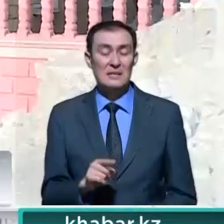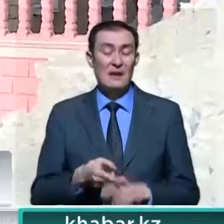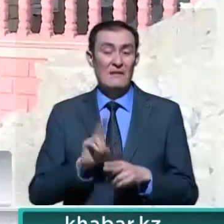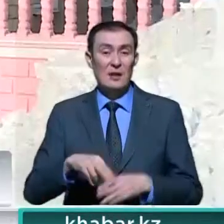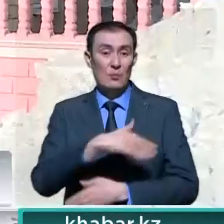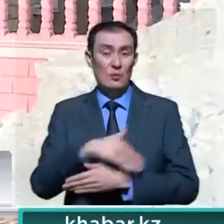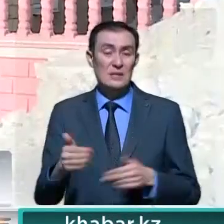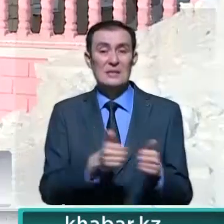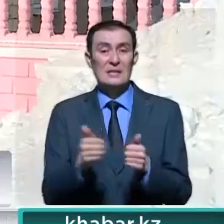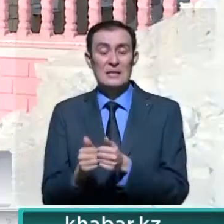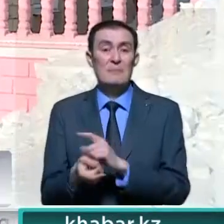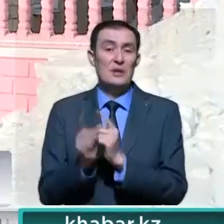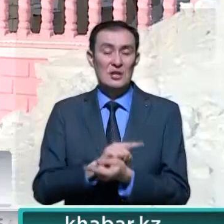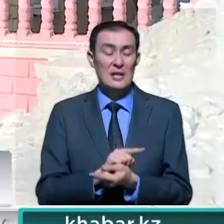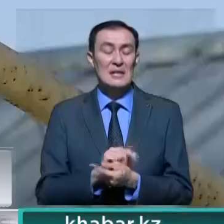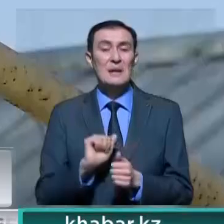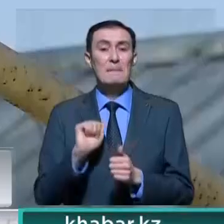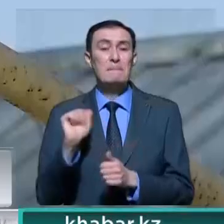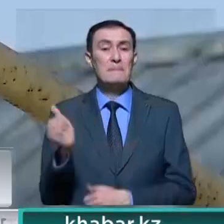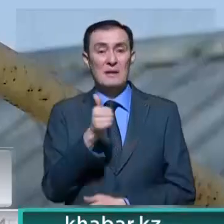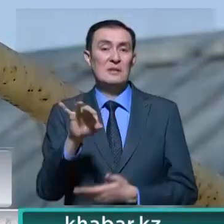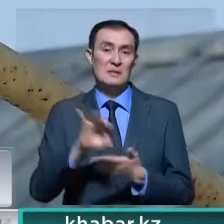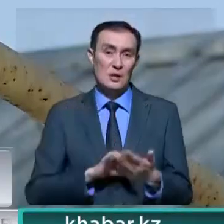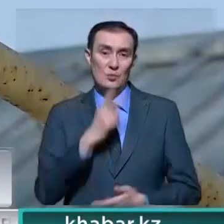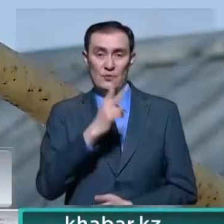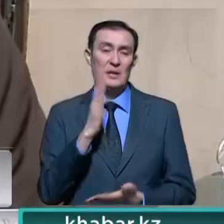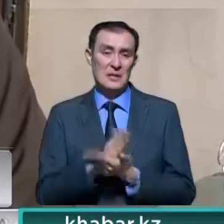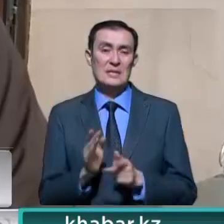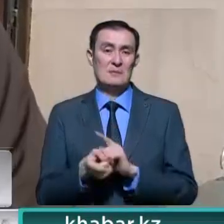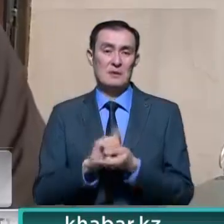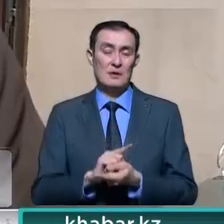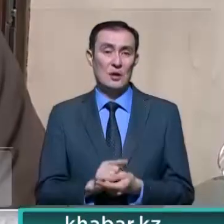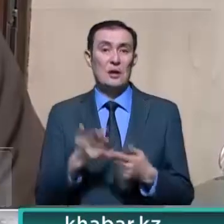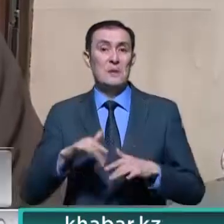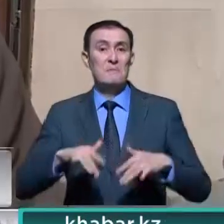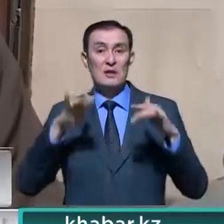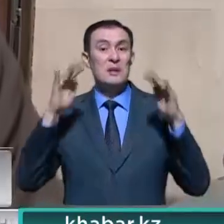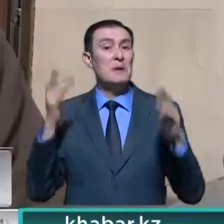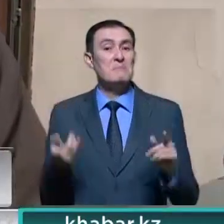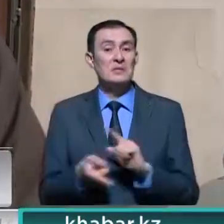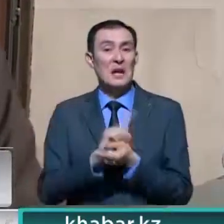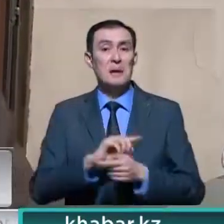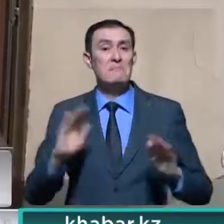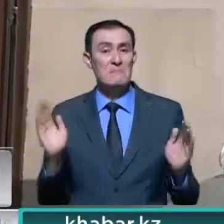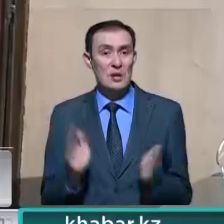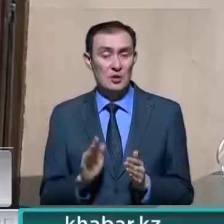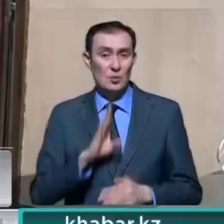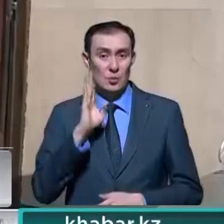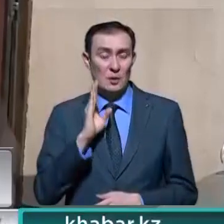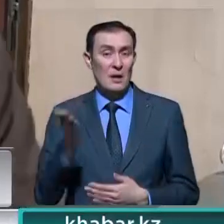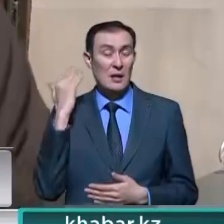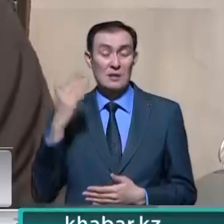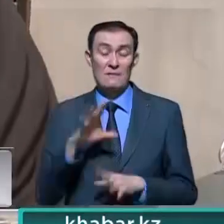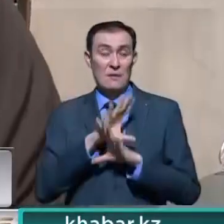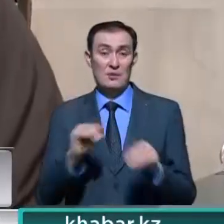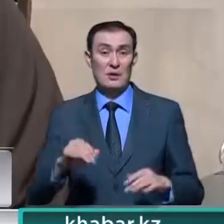проулке все соседи на него перешли одними из первых и сразу заметили изменения. Меньше дыма стало утром. А раньше утром выходили,